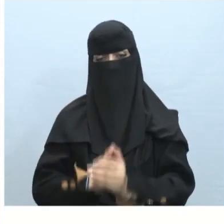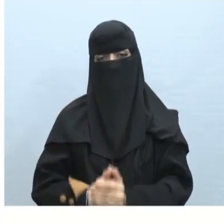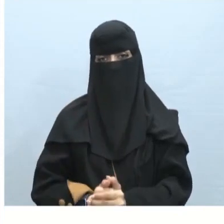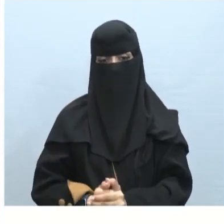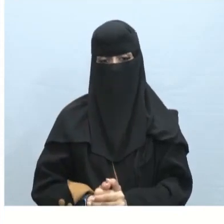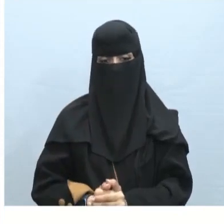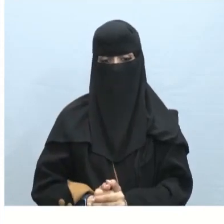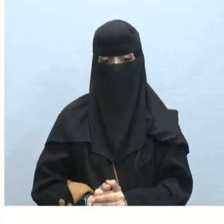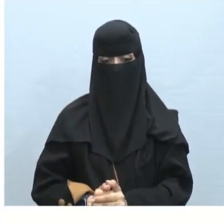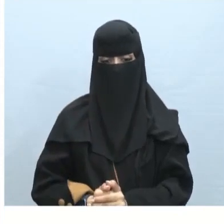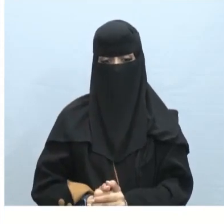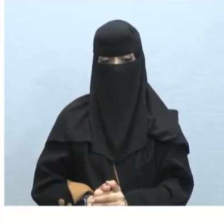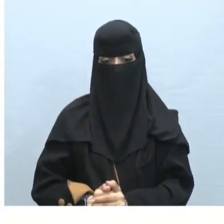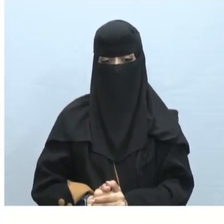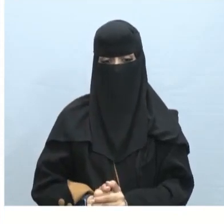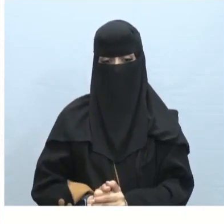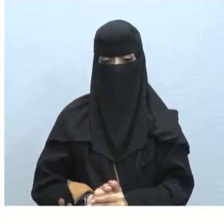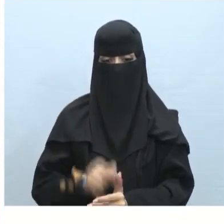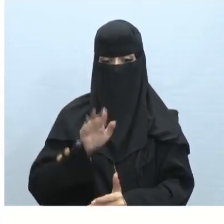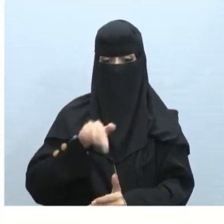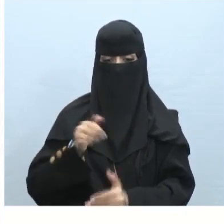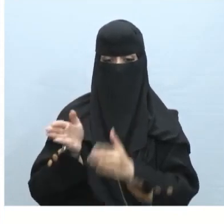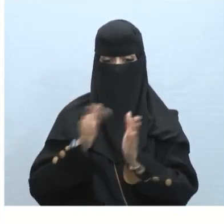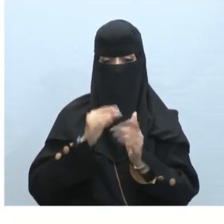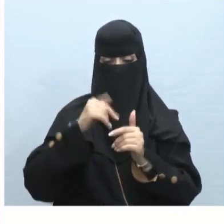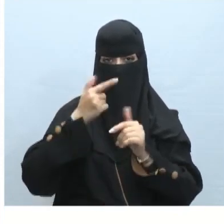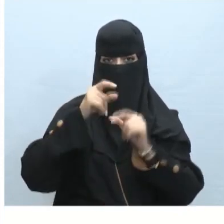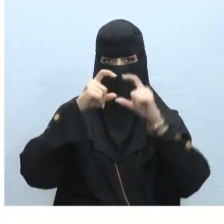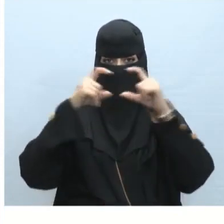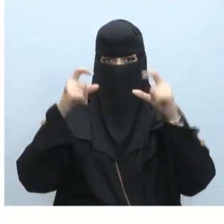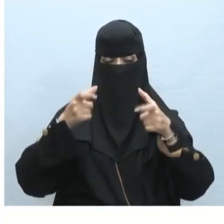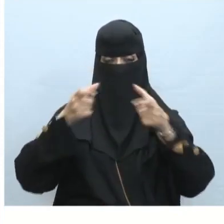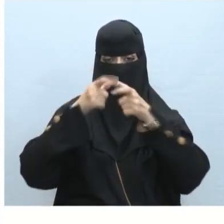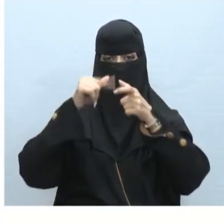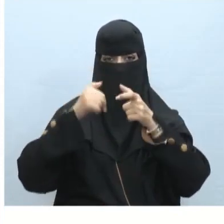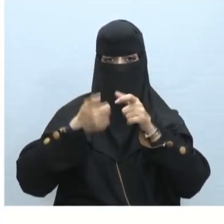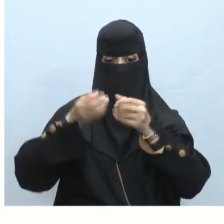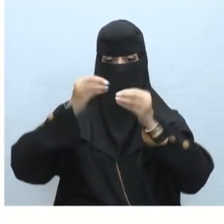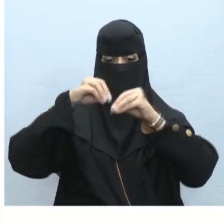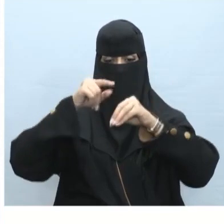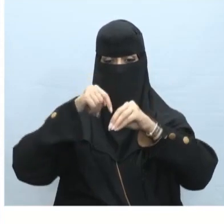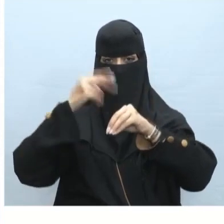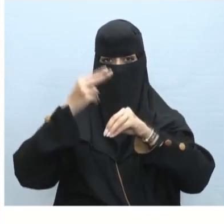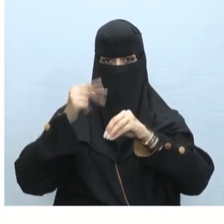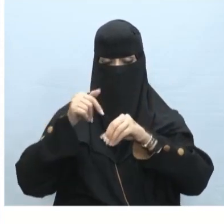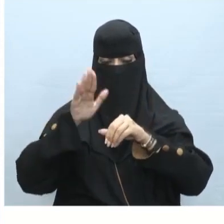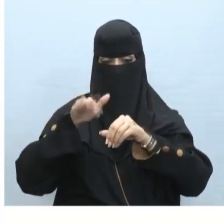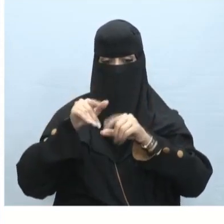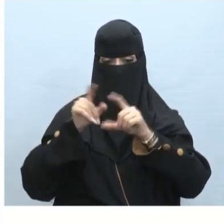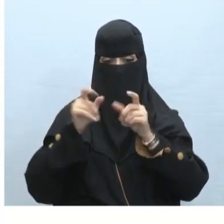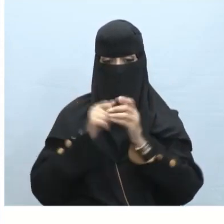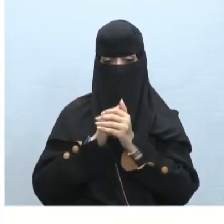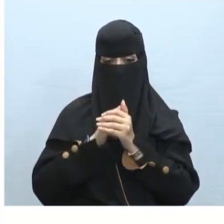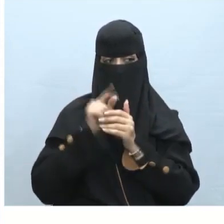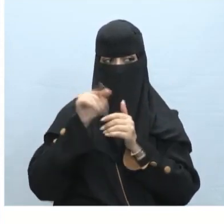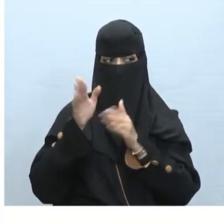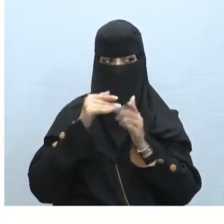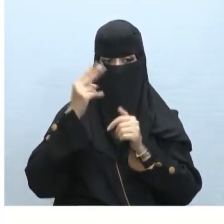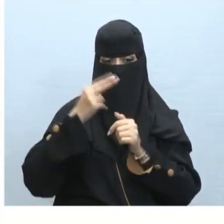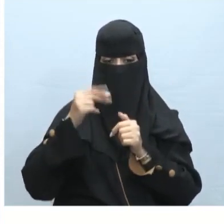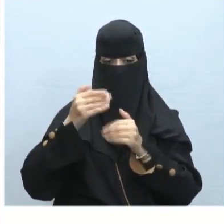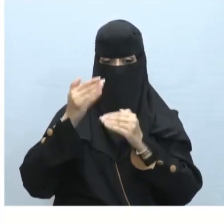قبل ايضا في مجموعه انشاء رسم كذلك في ايقونه